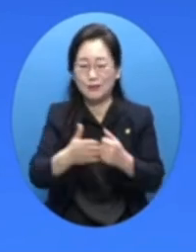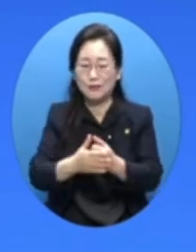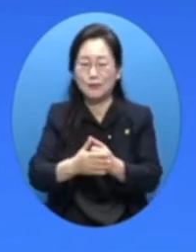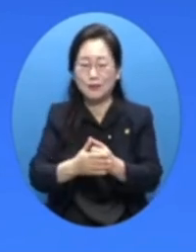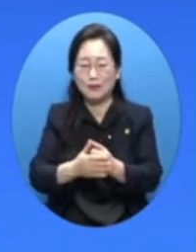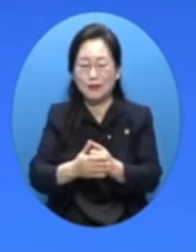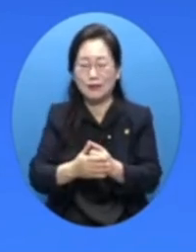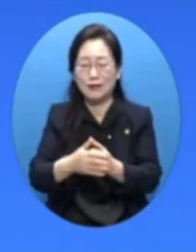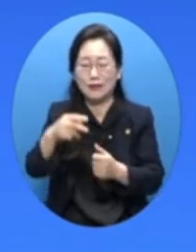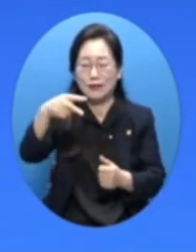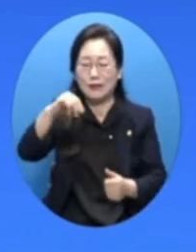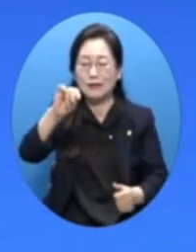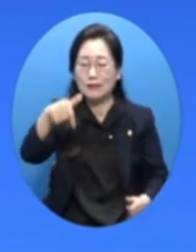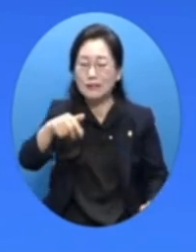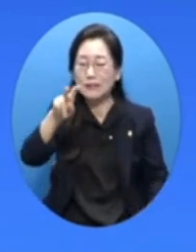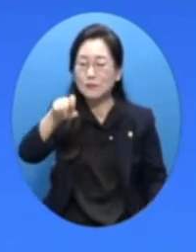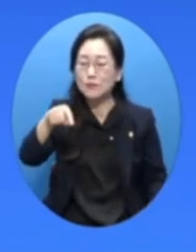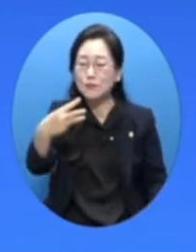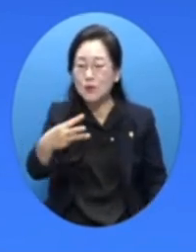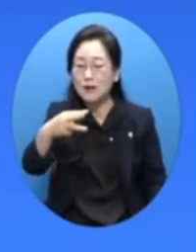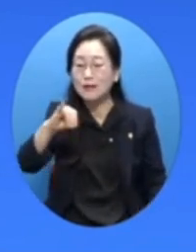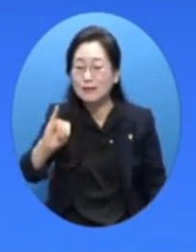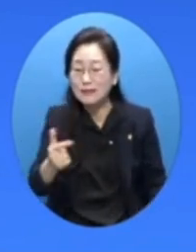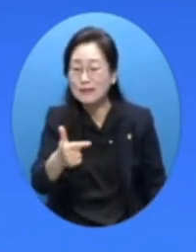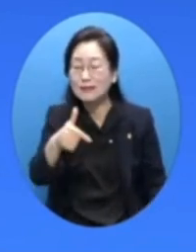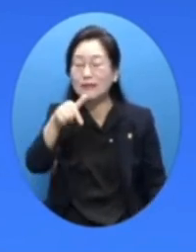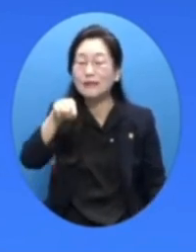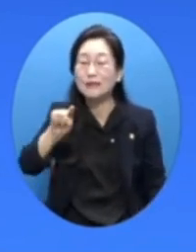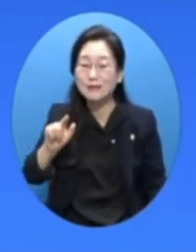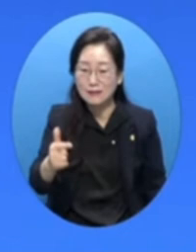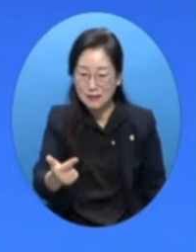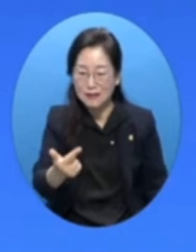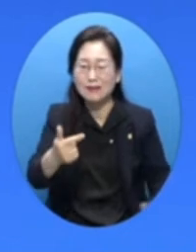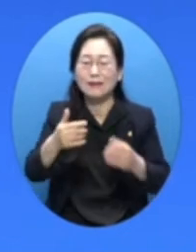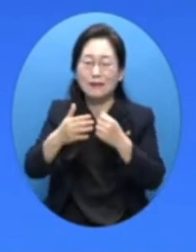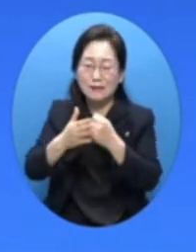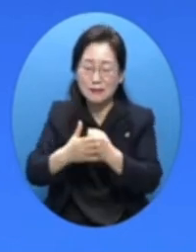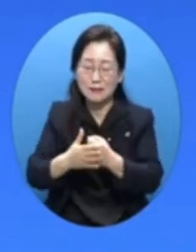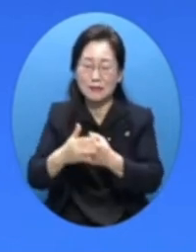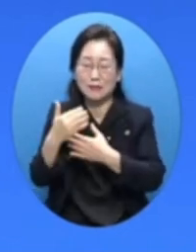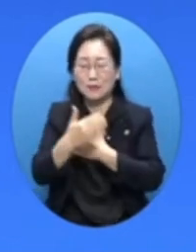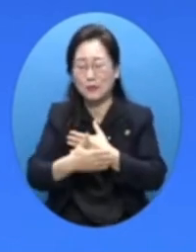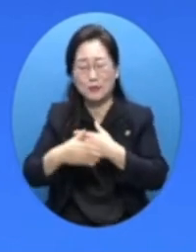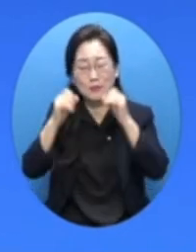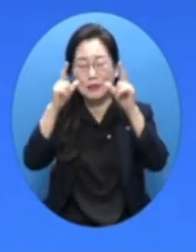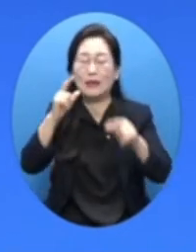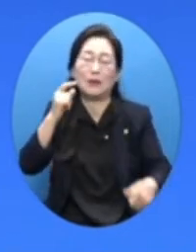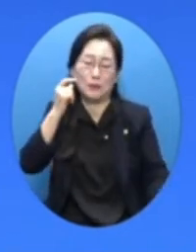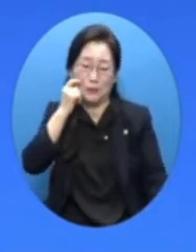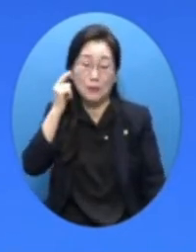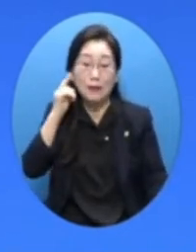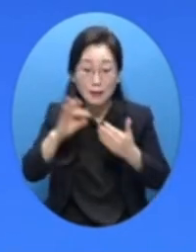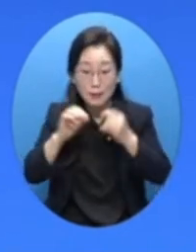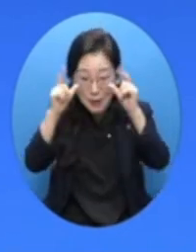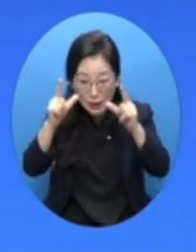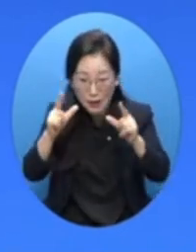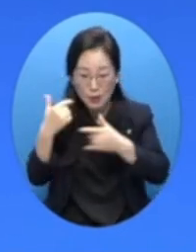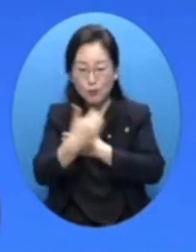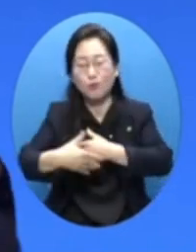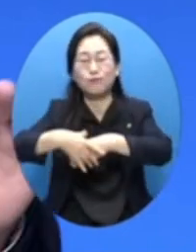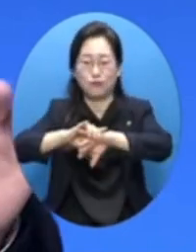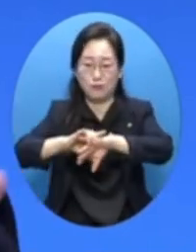깨어날 확률도 없고 많이 하나 깨어나도 온몸이 마비가 돼서 평생 불구로 지낼 거라고